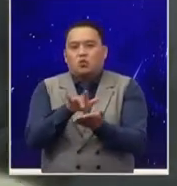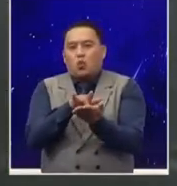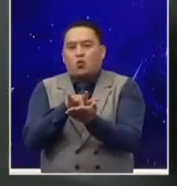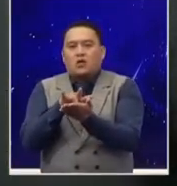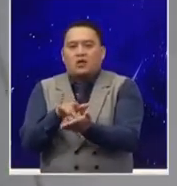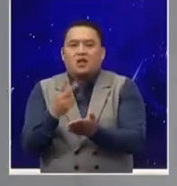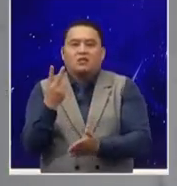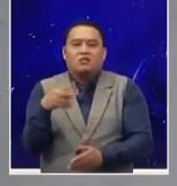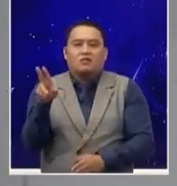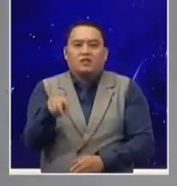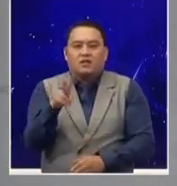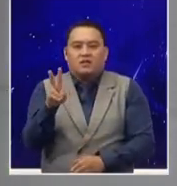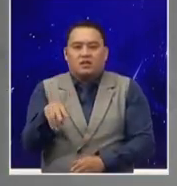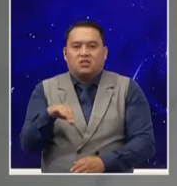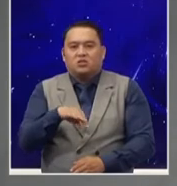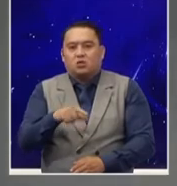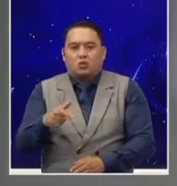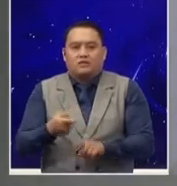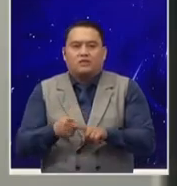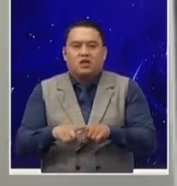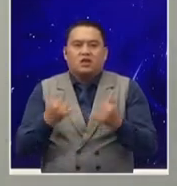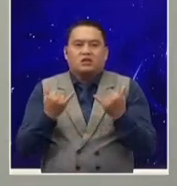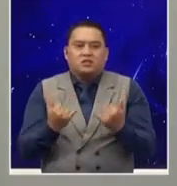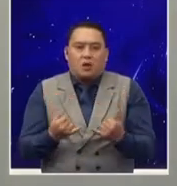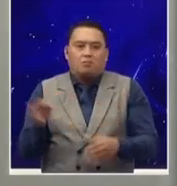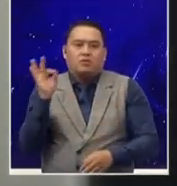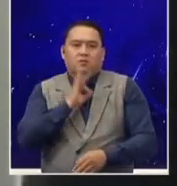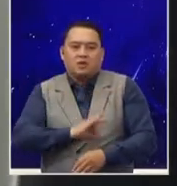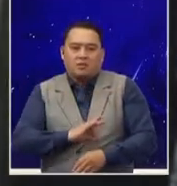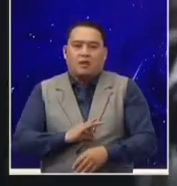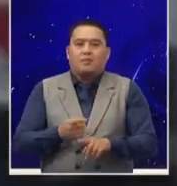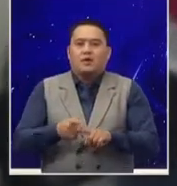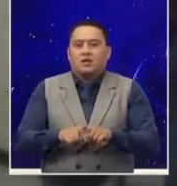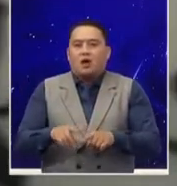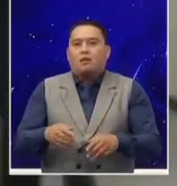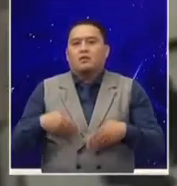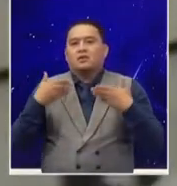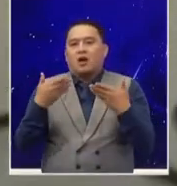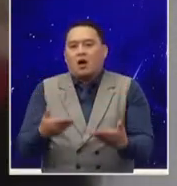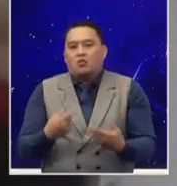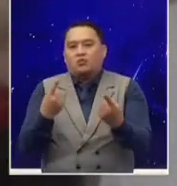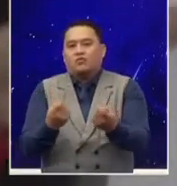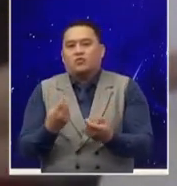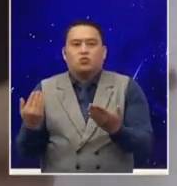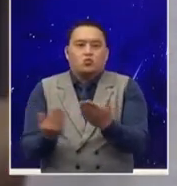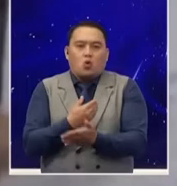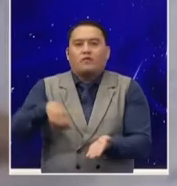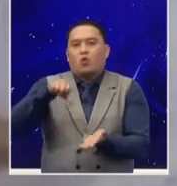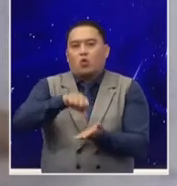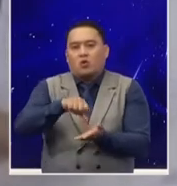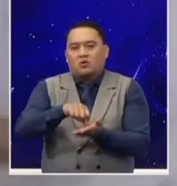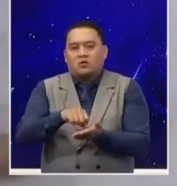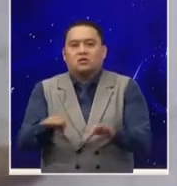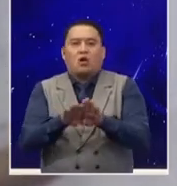туристические путевки на сумму около 2000 долларов США. Для получения прибыли клиенту предлагается привлечь двух новых участников